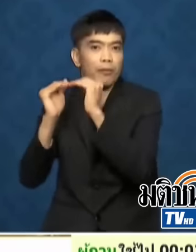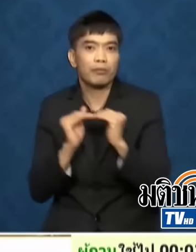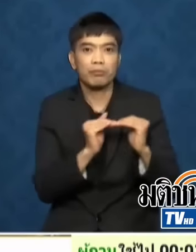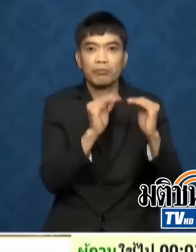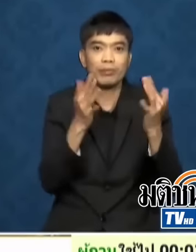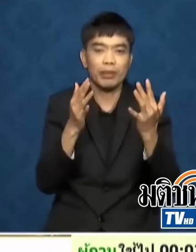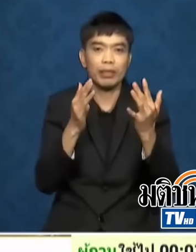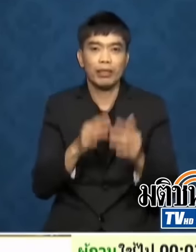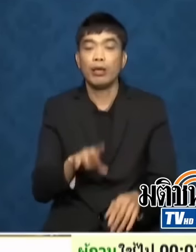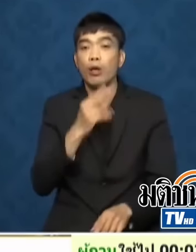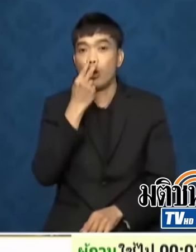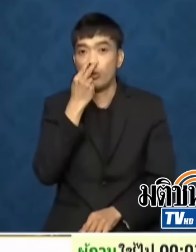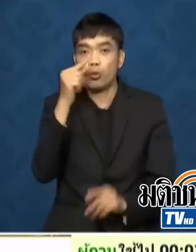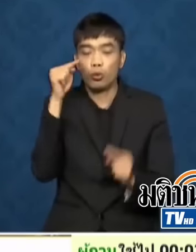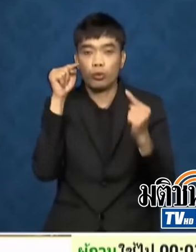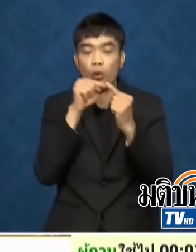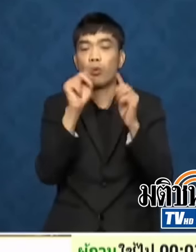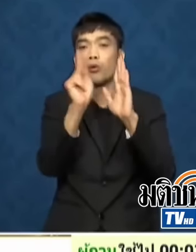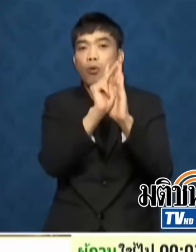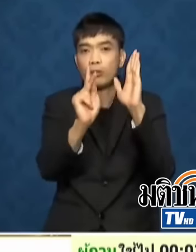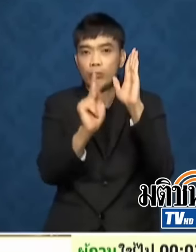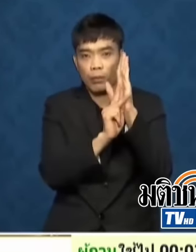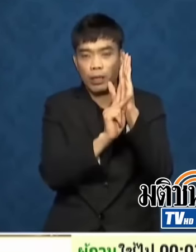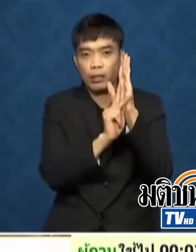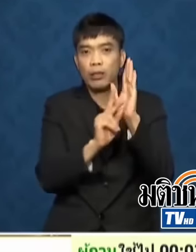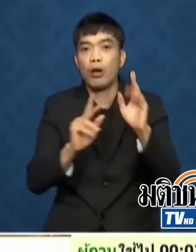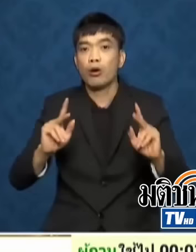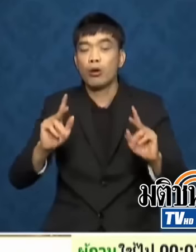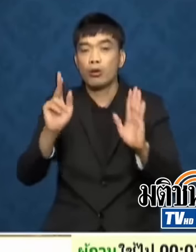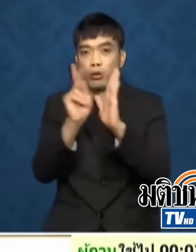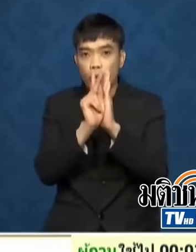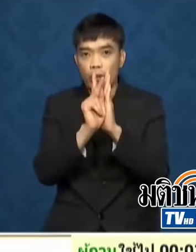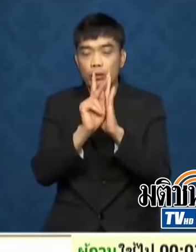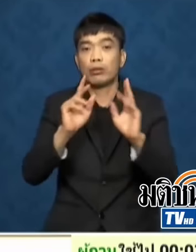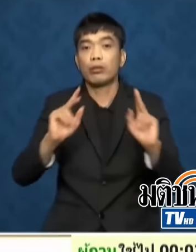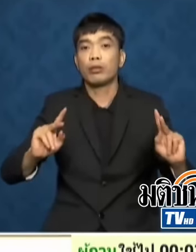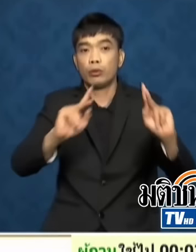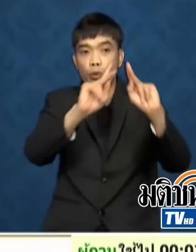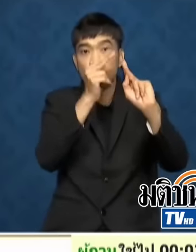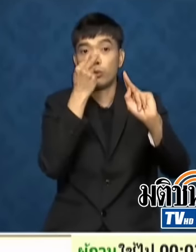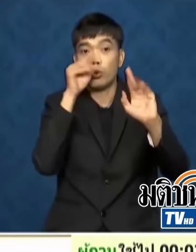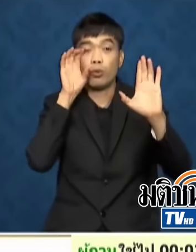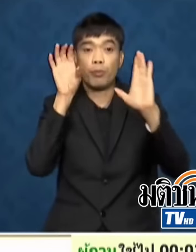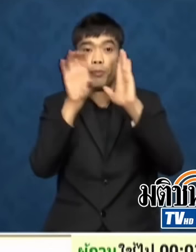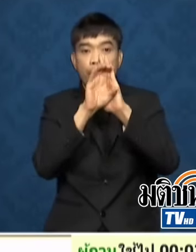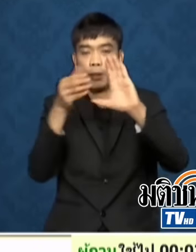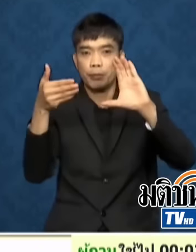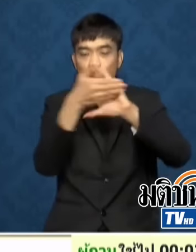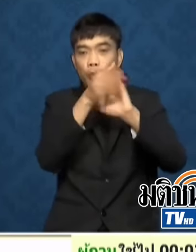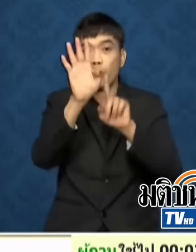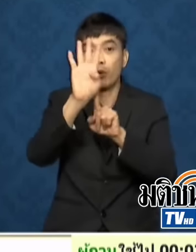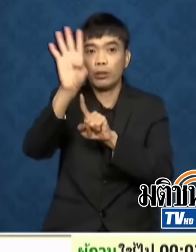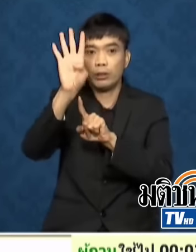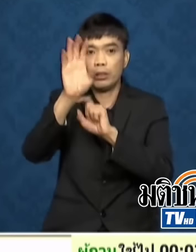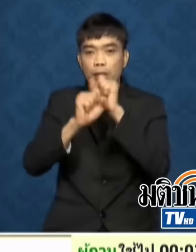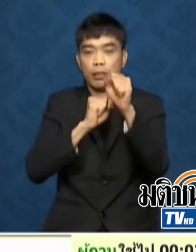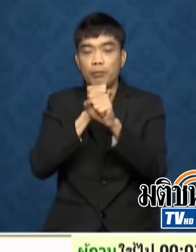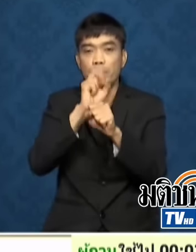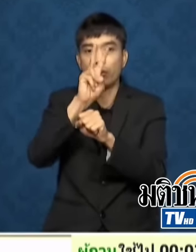แง่มุมของกฎหมายตามกฎกระทรวงนะครับขอสไลด์ครับข้อที่4นะครับในปี